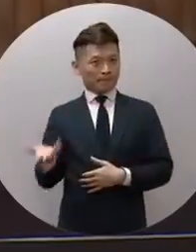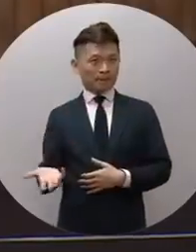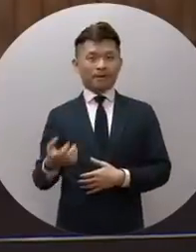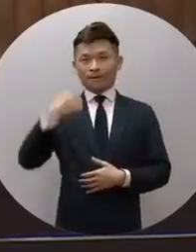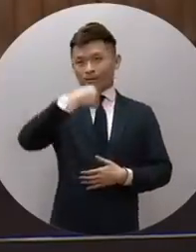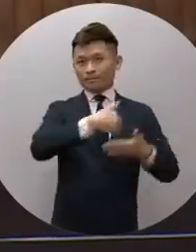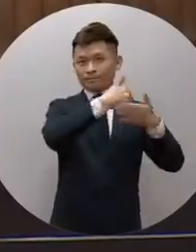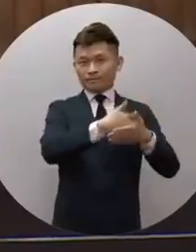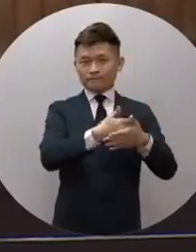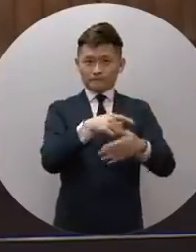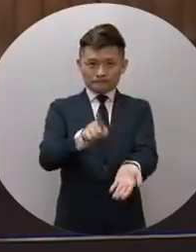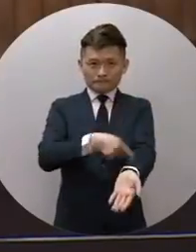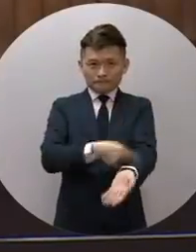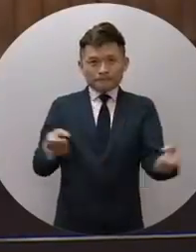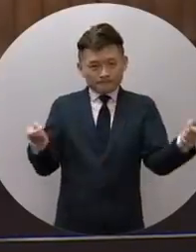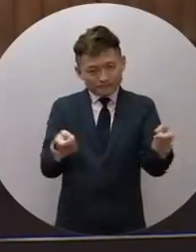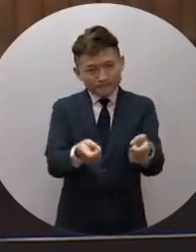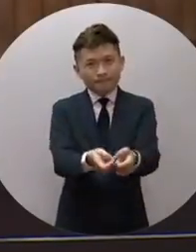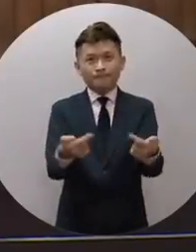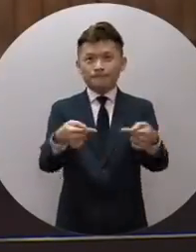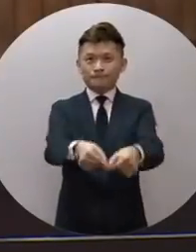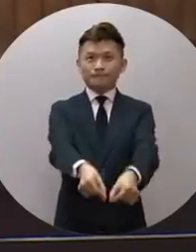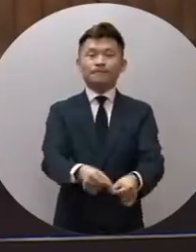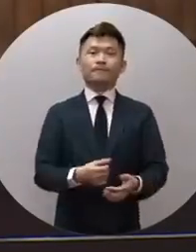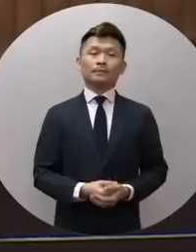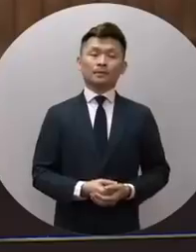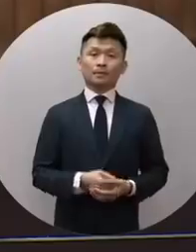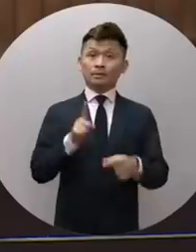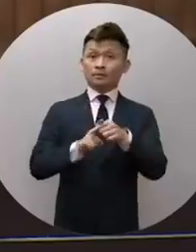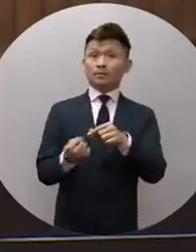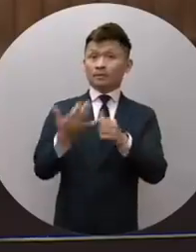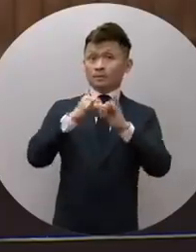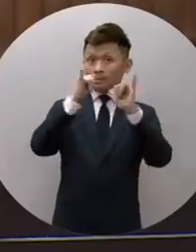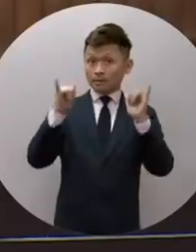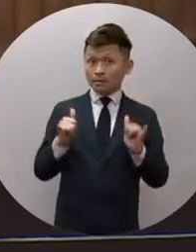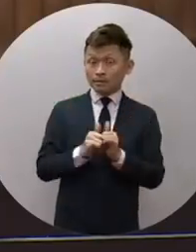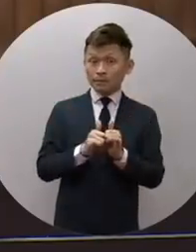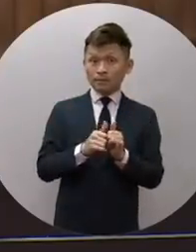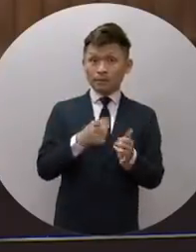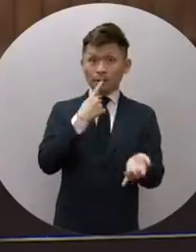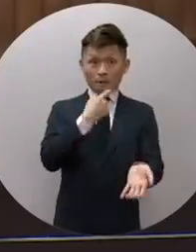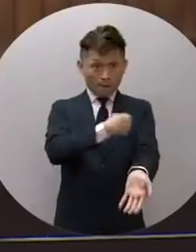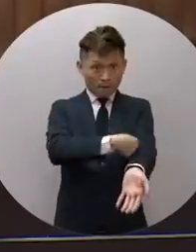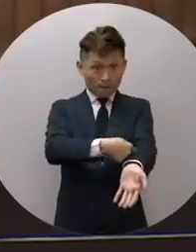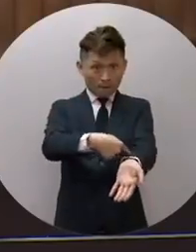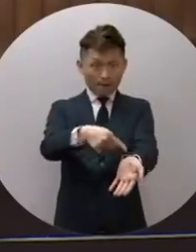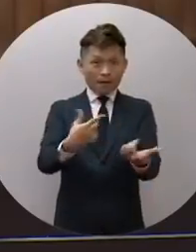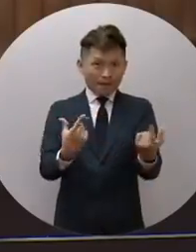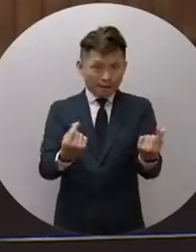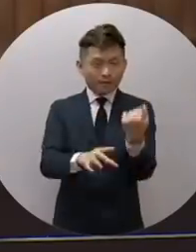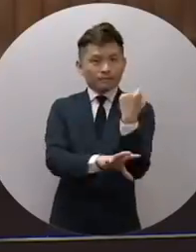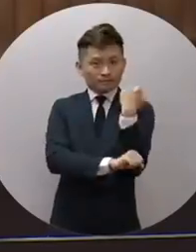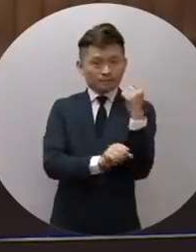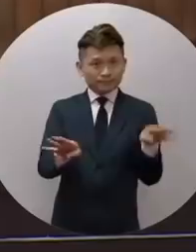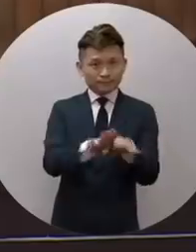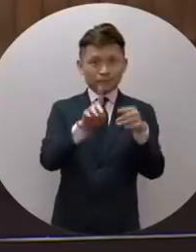岸血缘文明的融合。以中华民族血缘为基础，中华